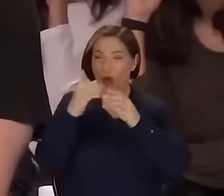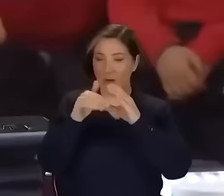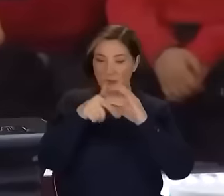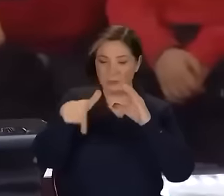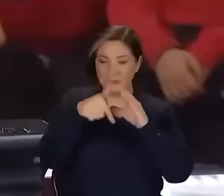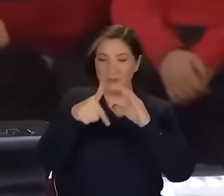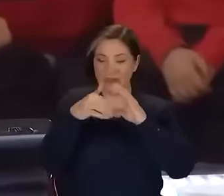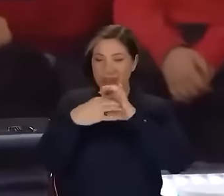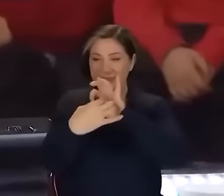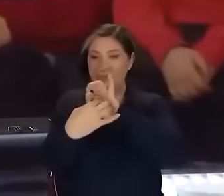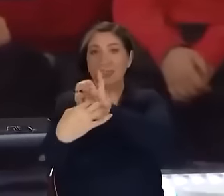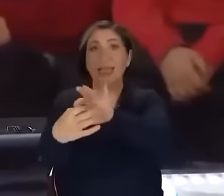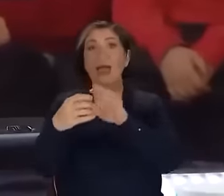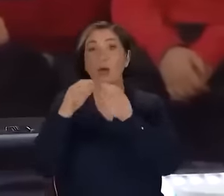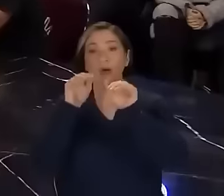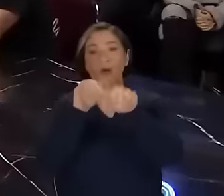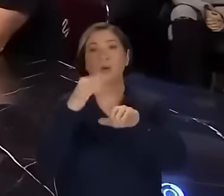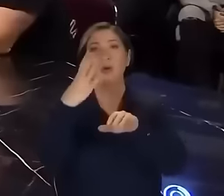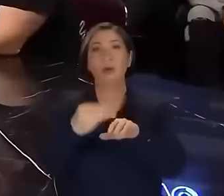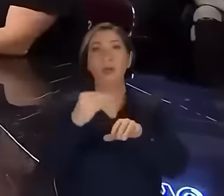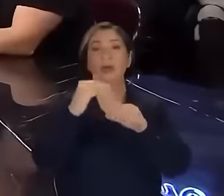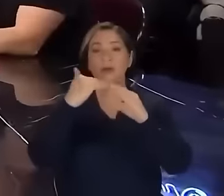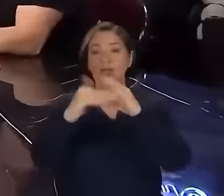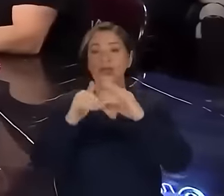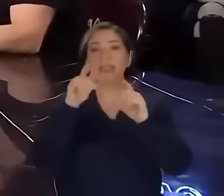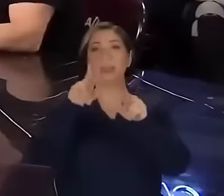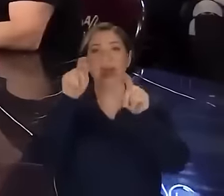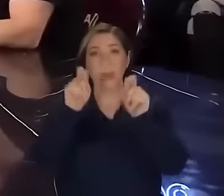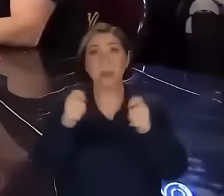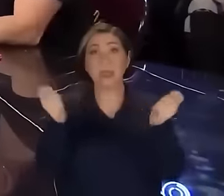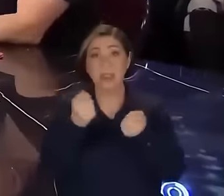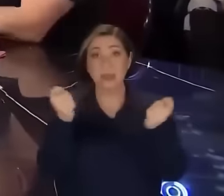finanse ettiği ve çok iyi video örnek. Zinciri home video olarak yapılmış,